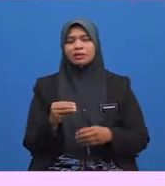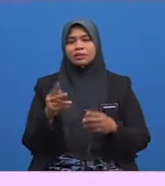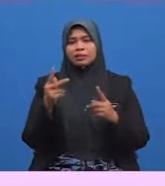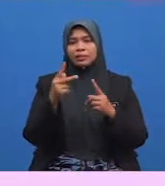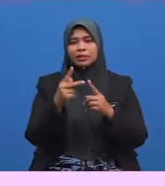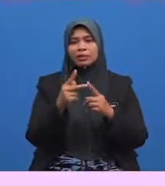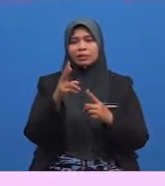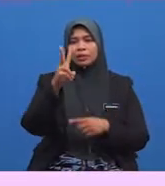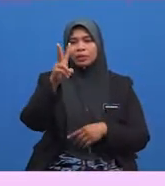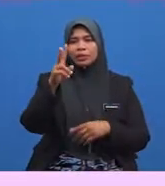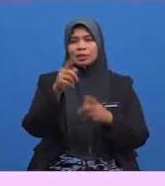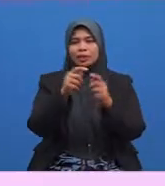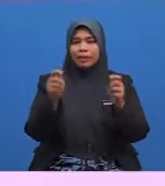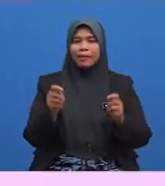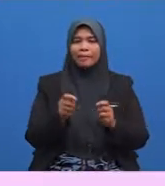kepada